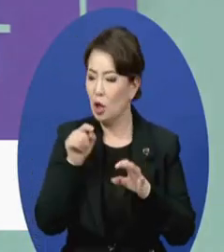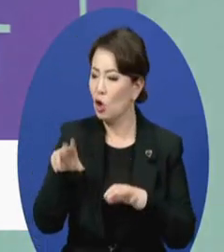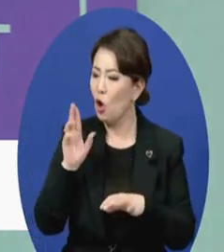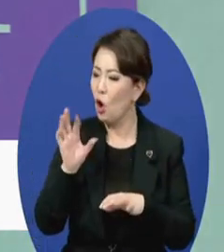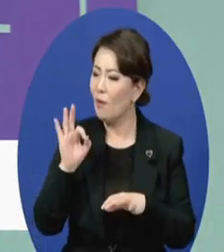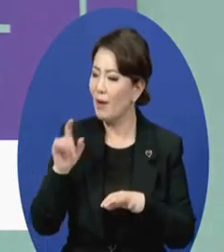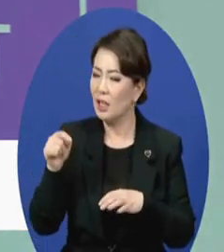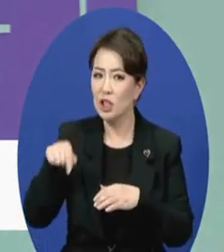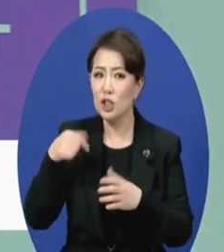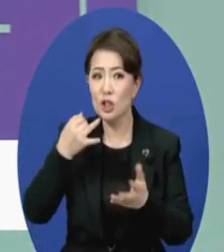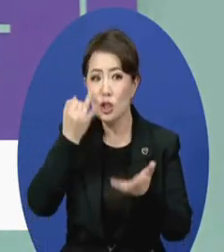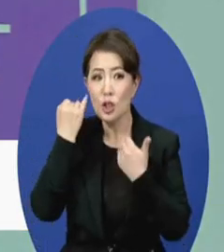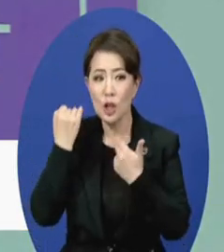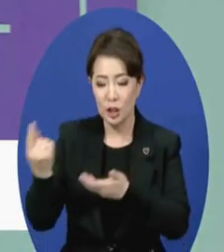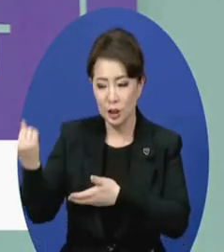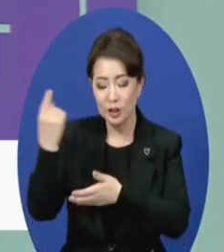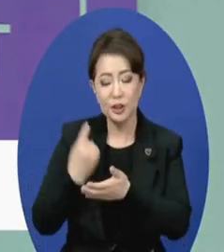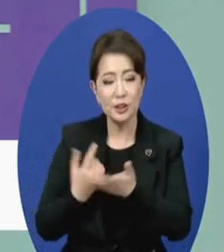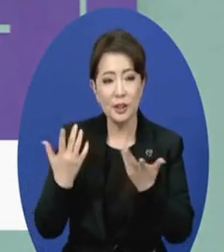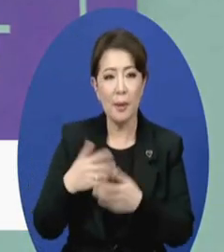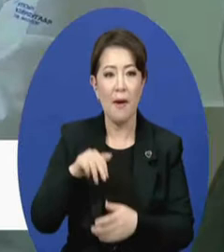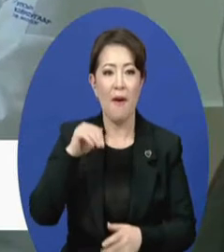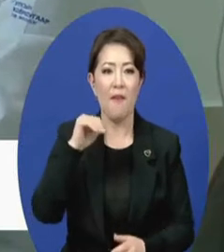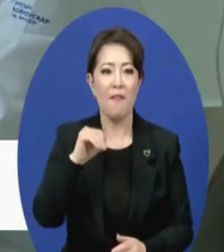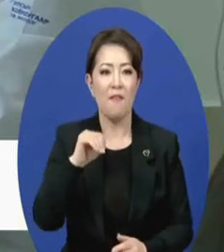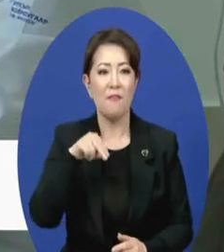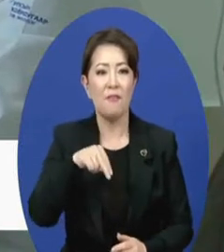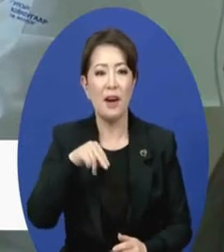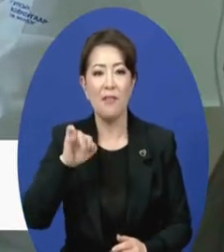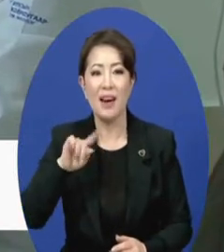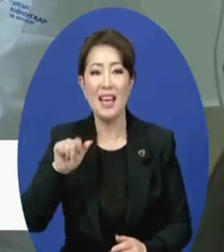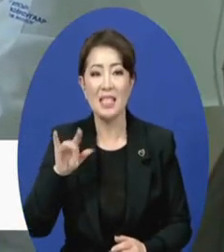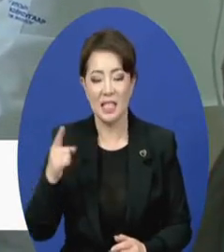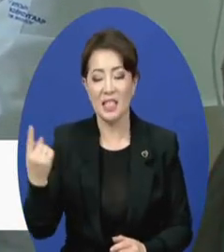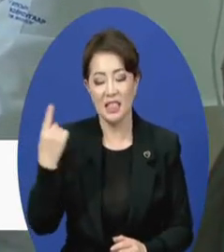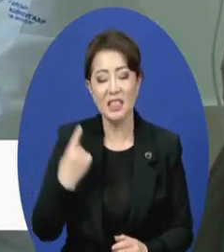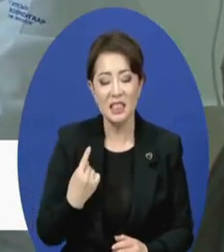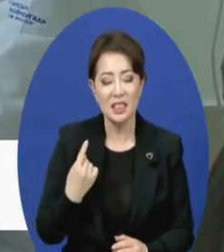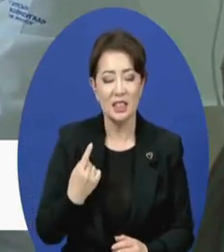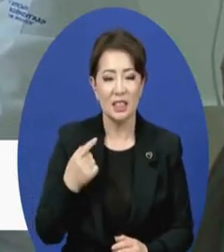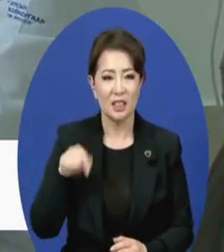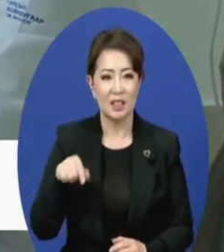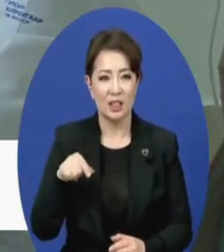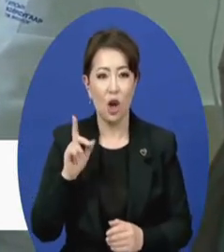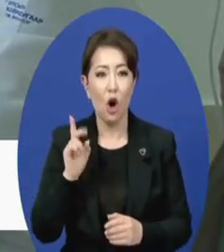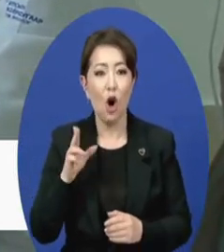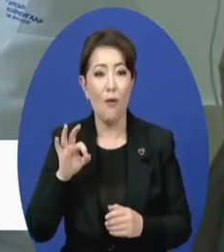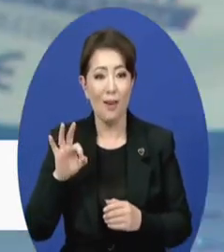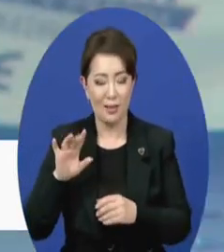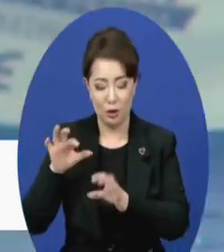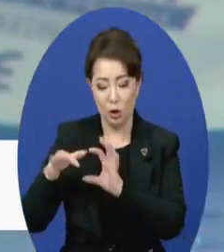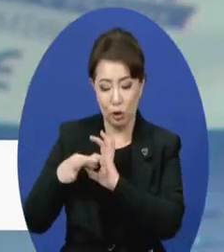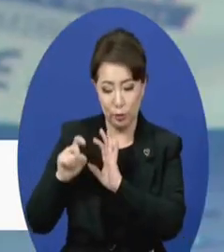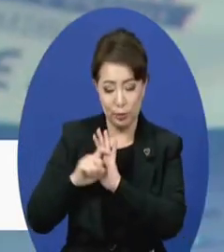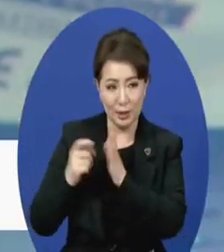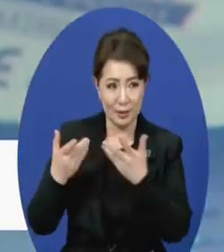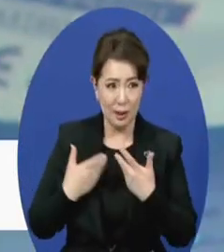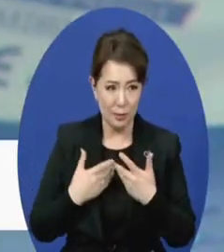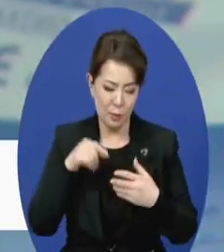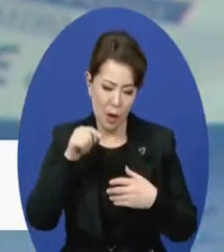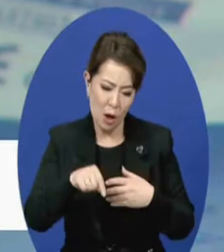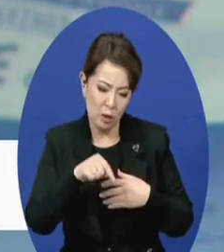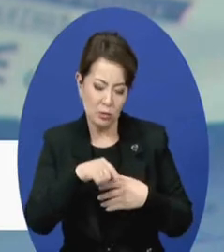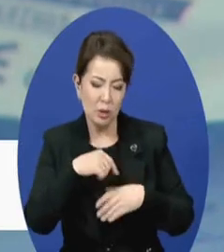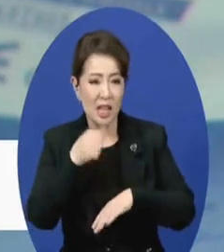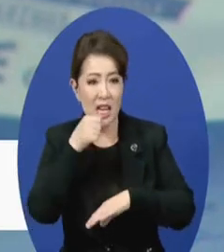хүрээнд 25,000 тонн Pfizer вакцин орж ирнэ. Энэ 7 хоногт 65-аас дээш насныхан болон эрэгтэй шилжүүлэн суулгуулсан иргэдийг